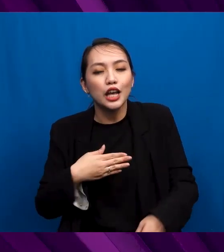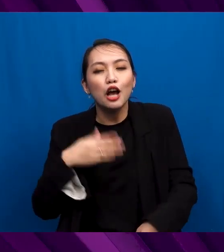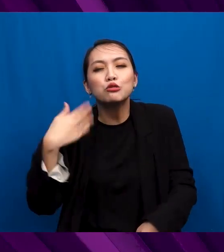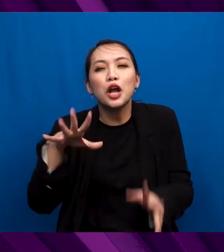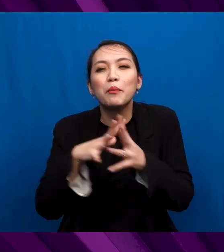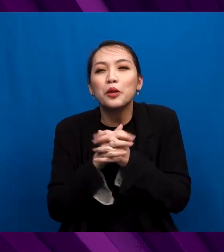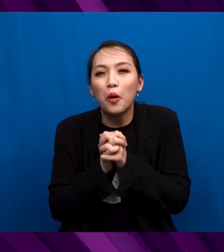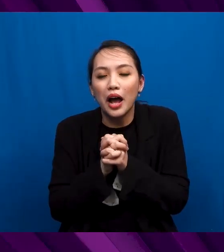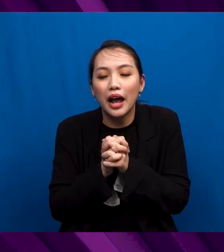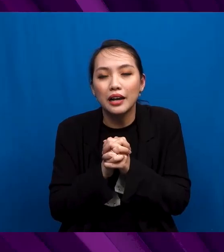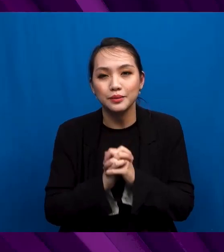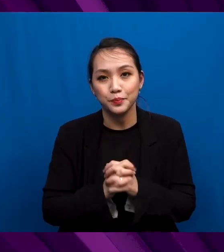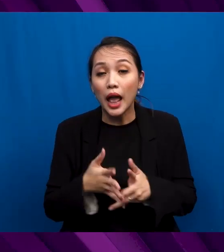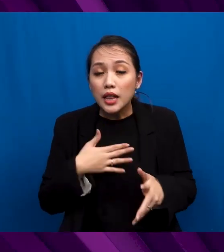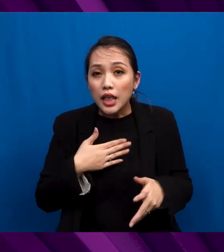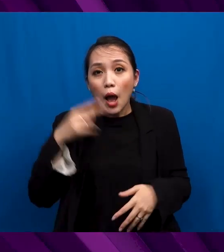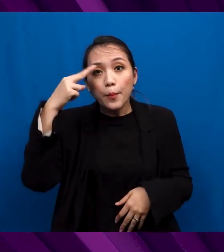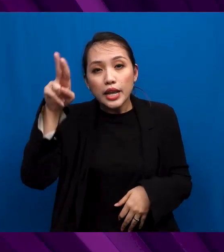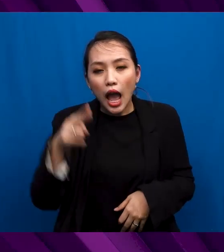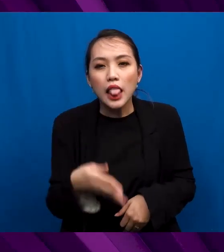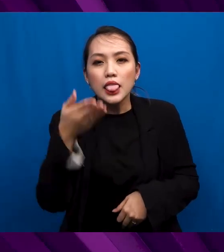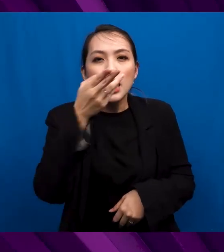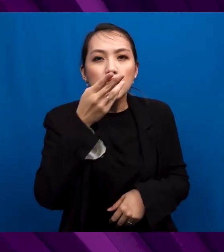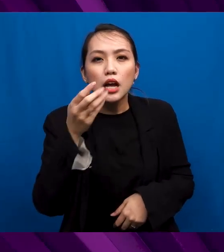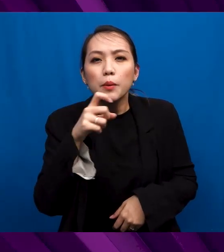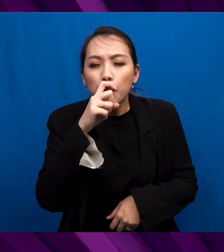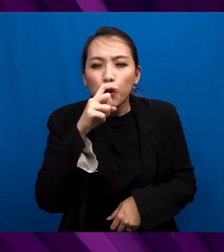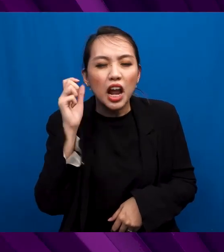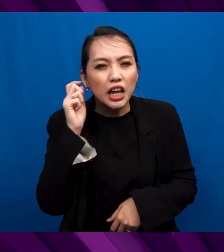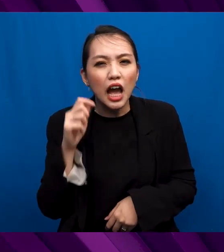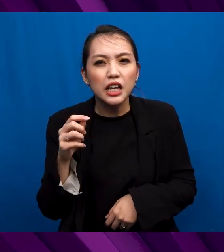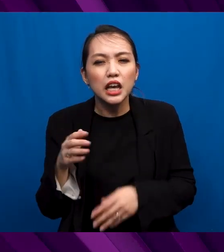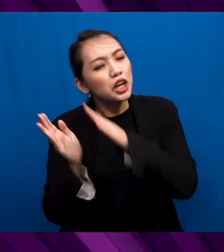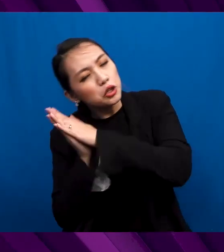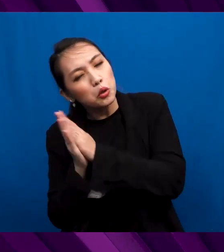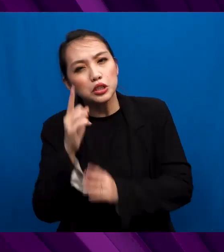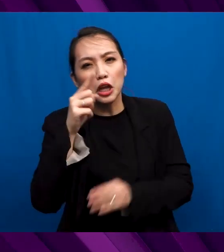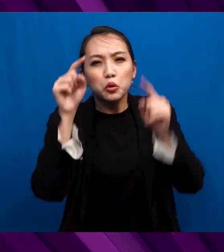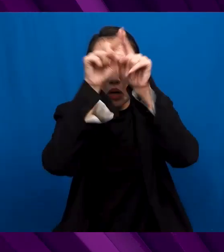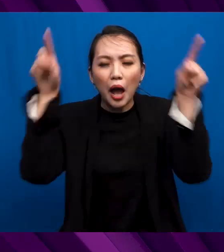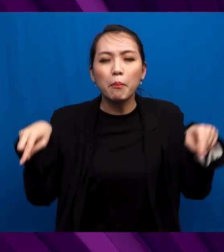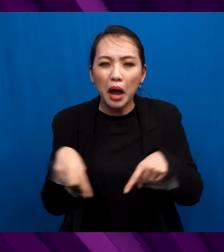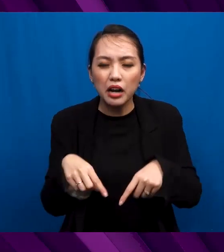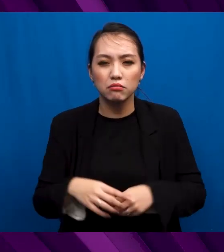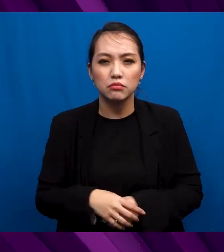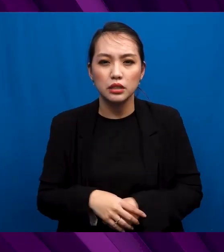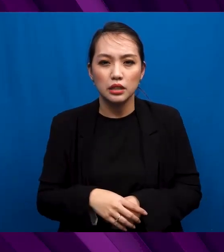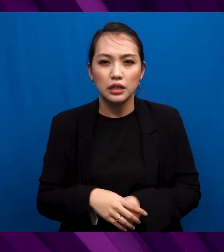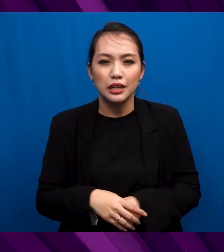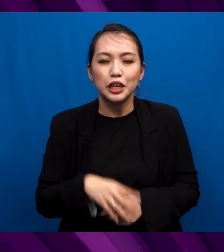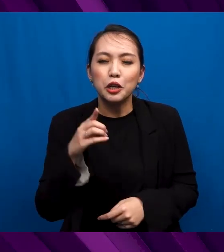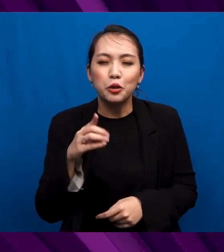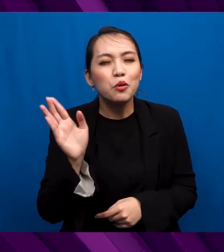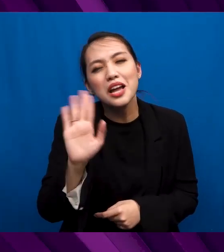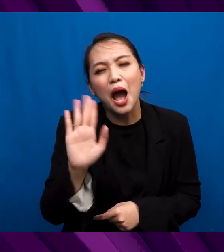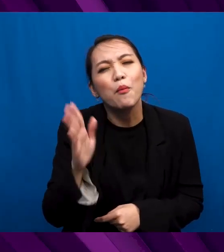lihat Anda tinggal sekamar, itu nggak betul loh. Sorry ya bro, kalau saya lancang, saya beranikan diri.